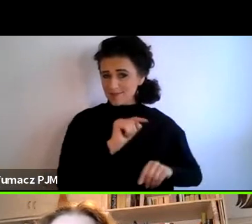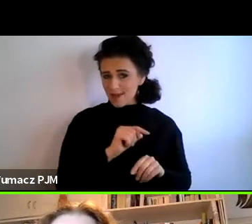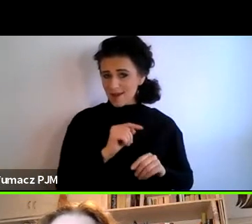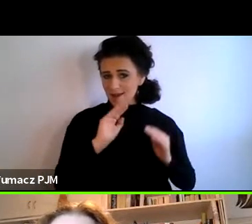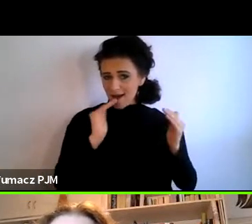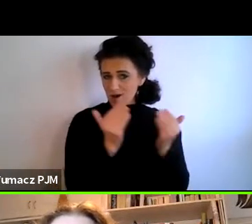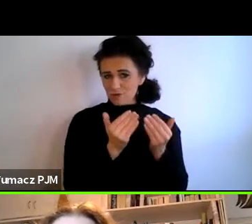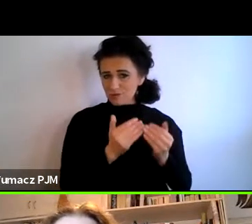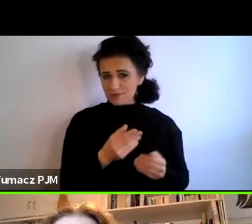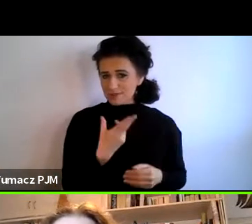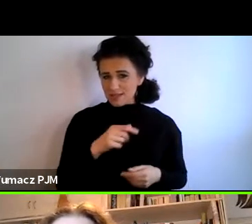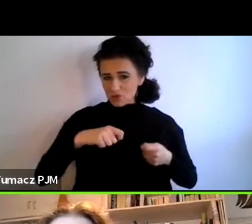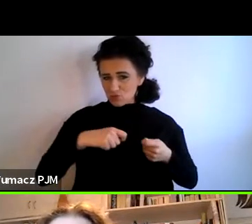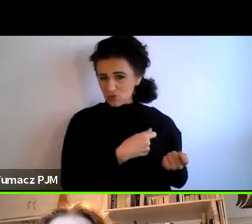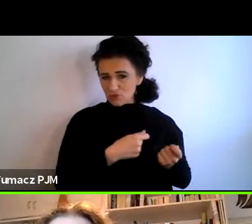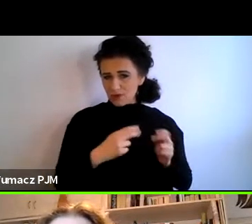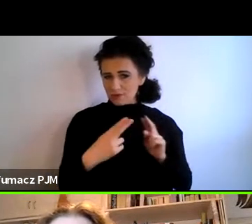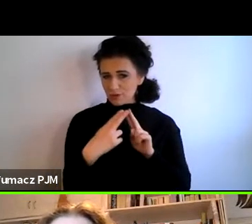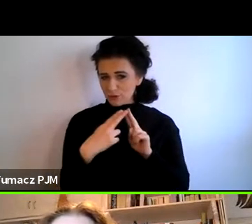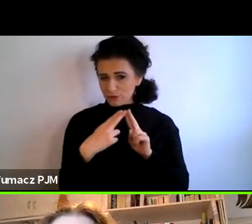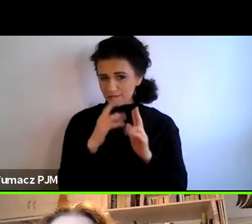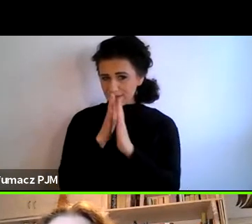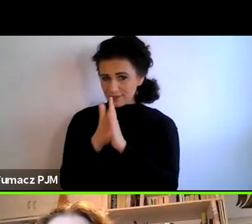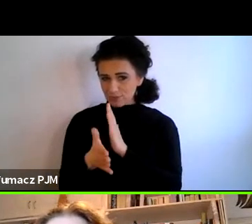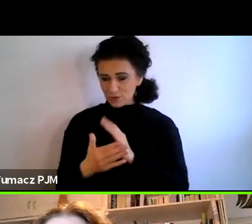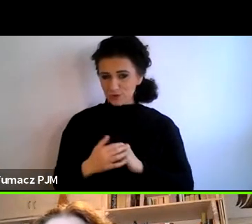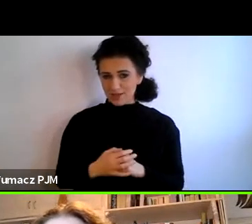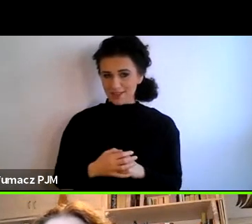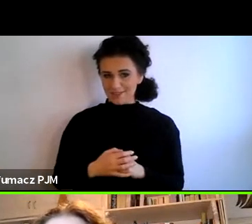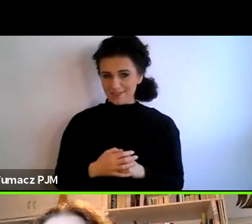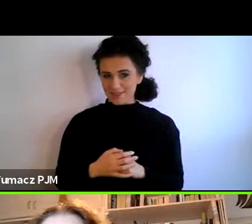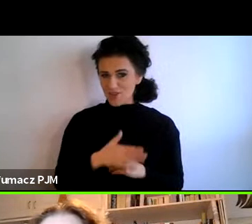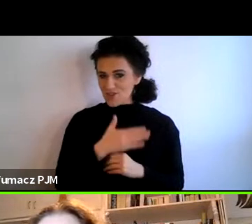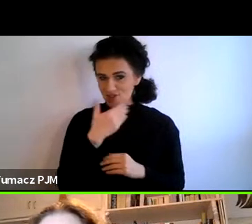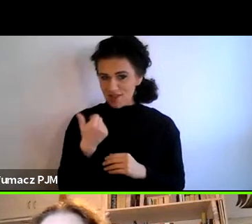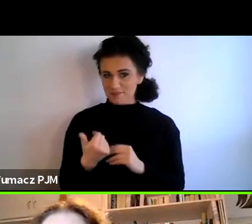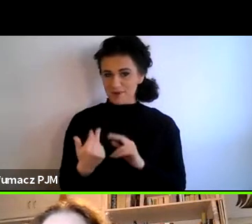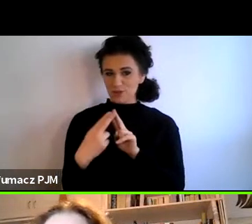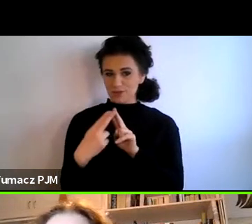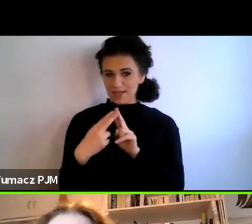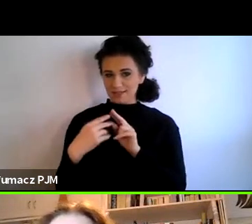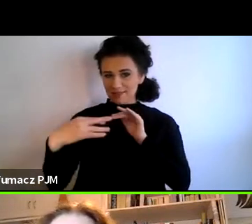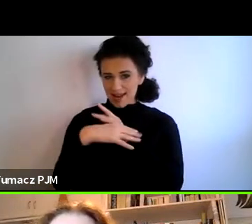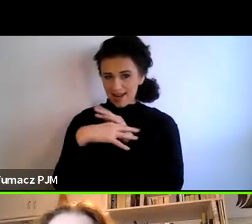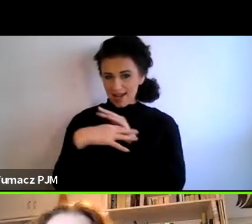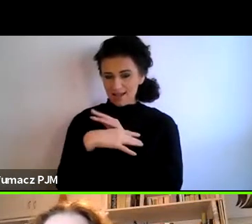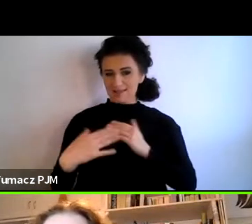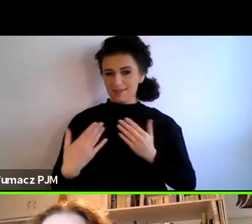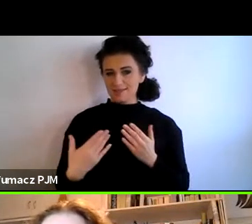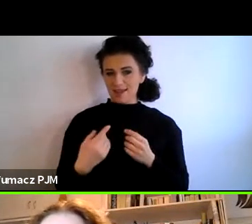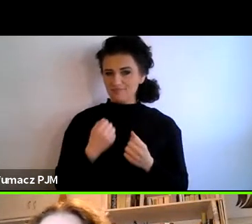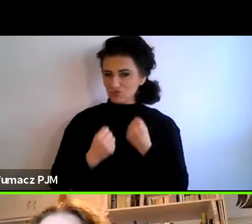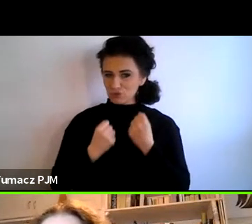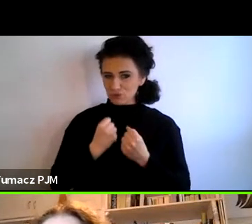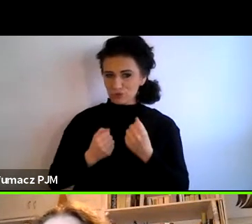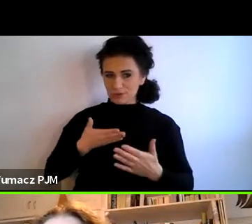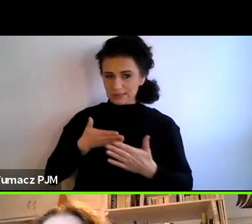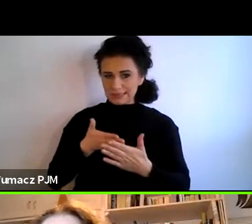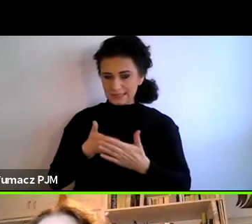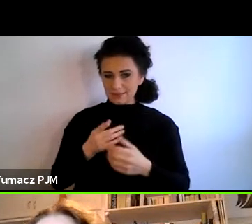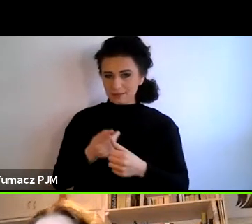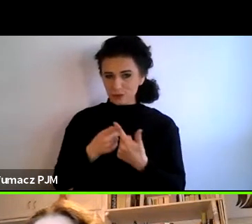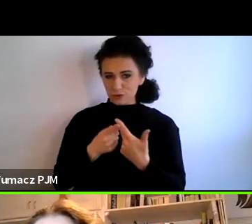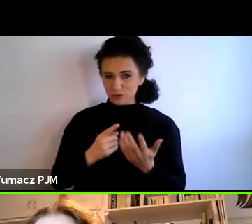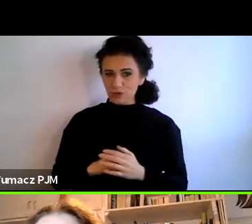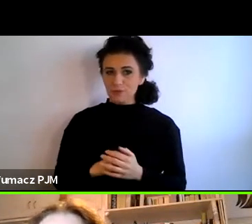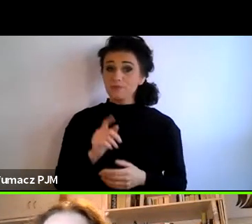nie są zmuszani do tego, żeby kontaktować się osobiście i tworzyć te relacje, które są dla nich rzeczą trudną.